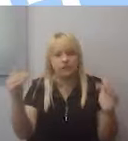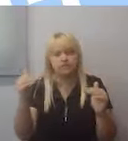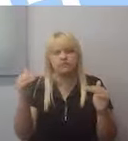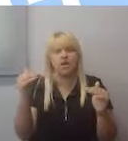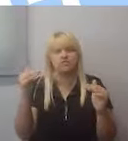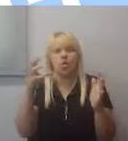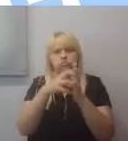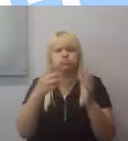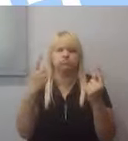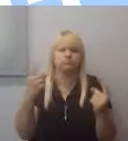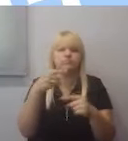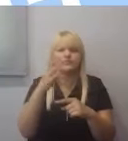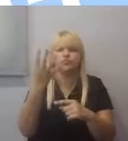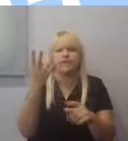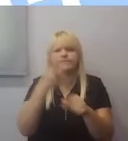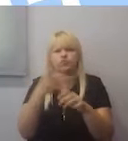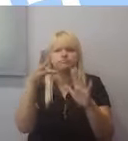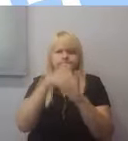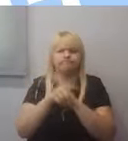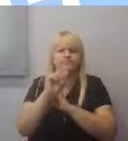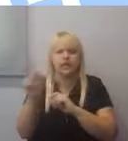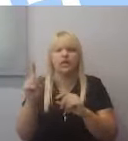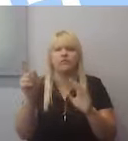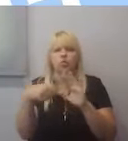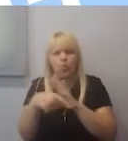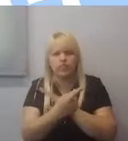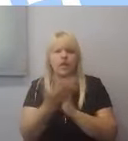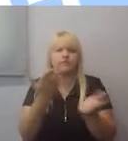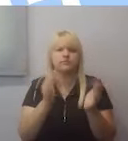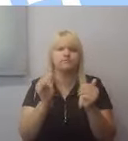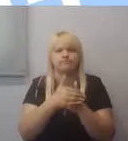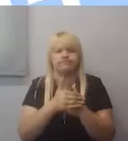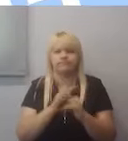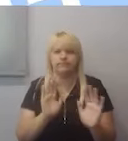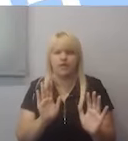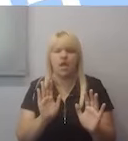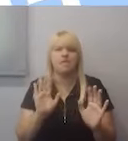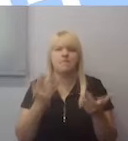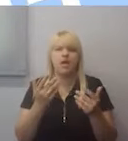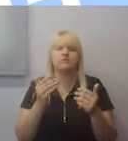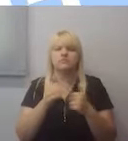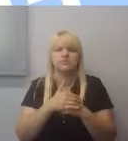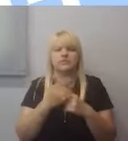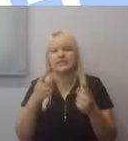šīs četras funkcijas un varbūt tunelis tīri patvērums ja bet viņam nu nav nekas cits